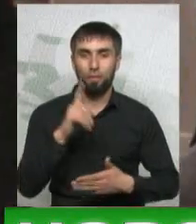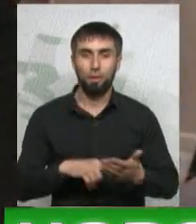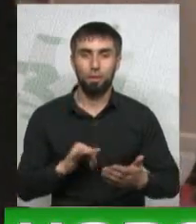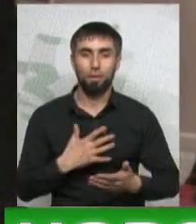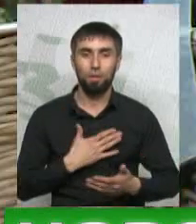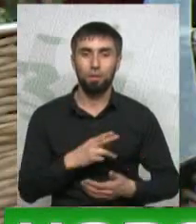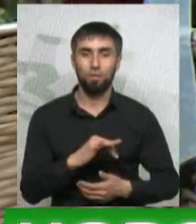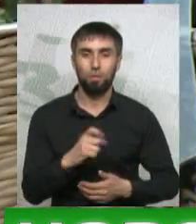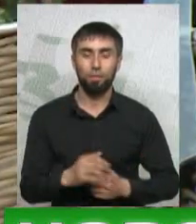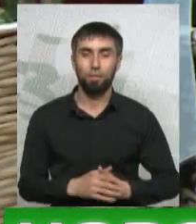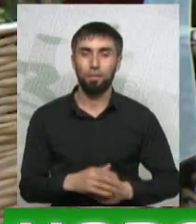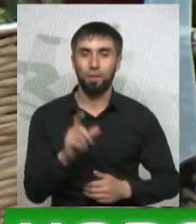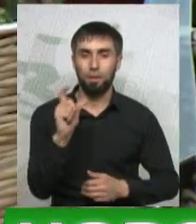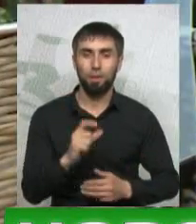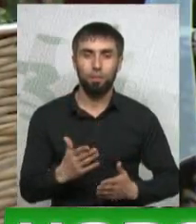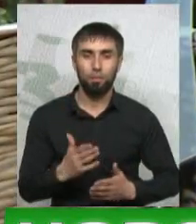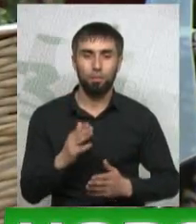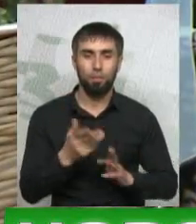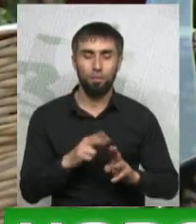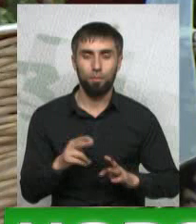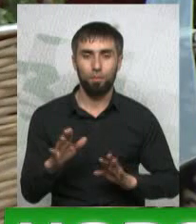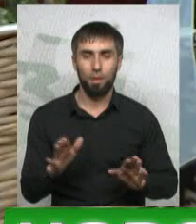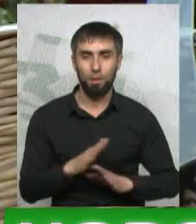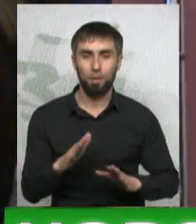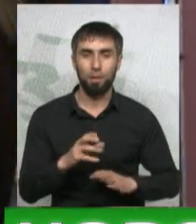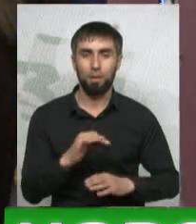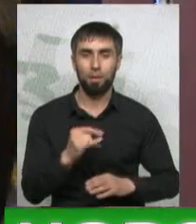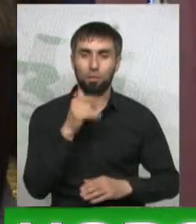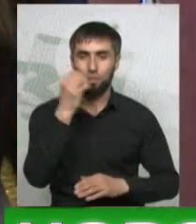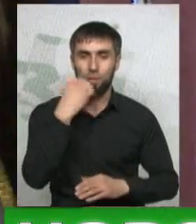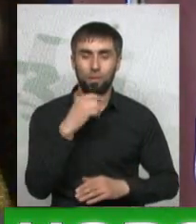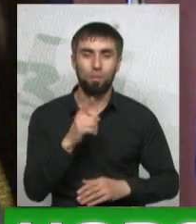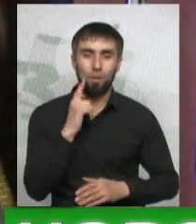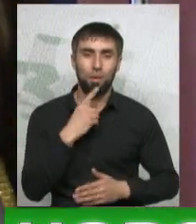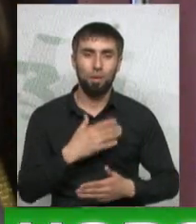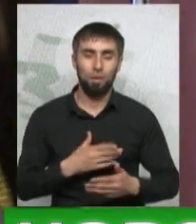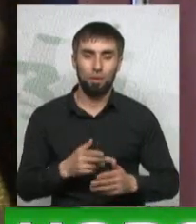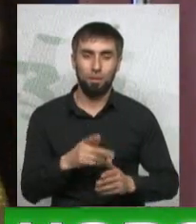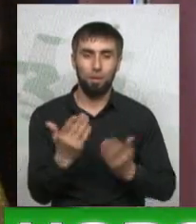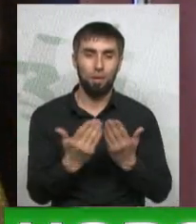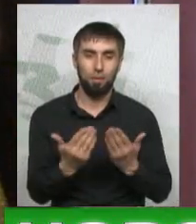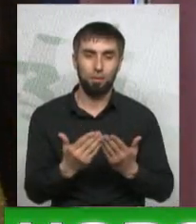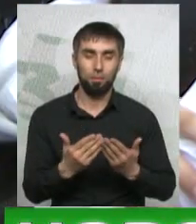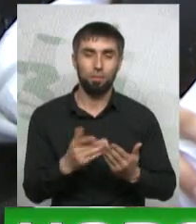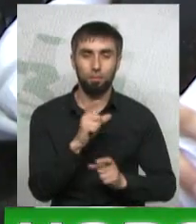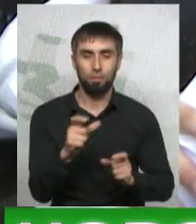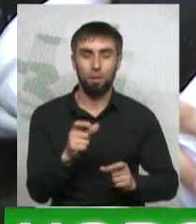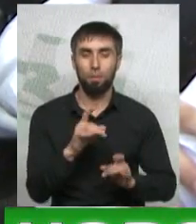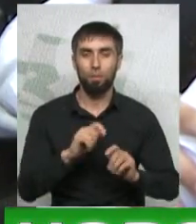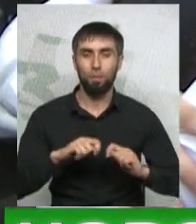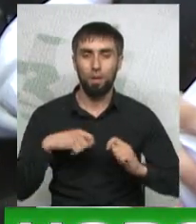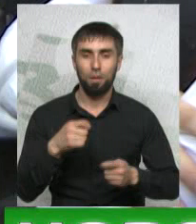нашего духа. Стихи, песни, а также сценки, благодаря которым юные актеры смогли передать атмосферу тех времен, а